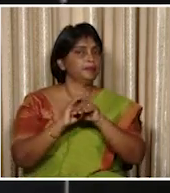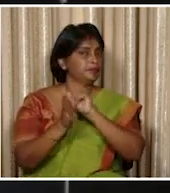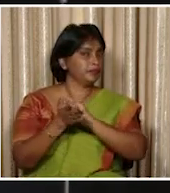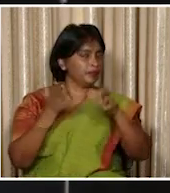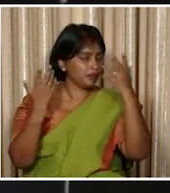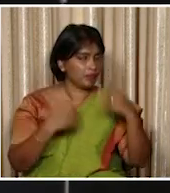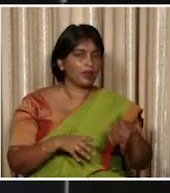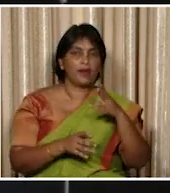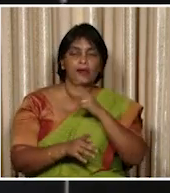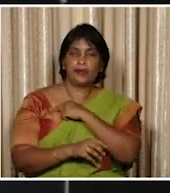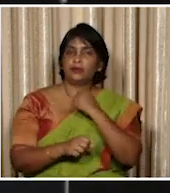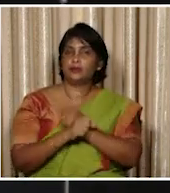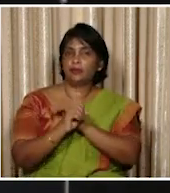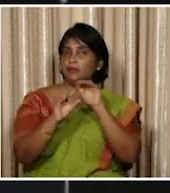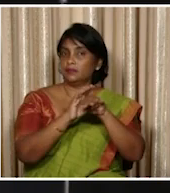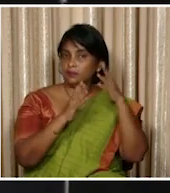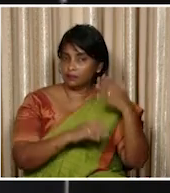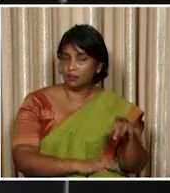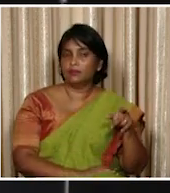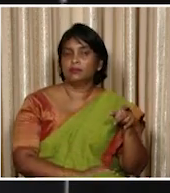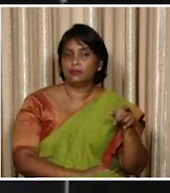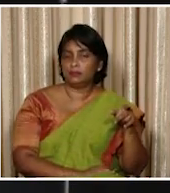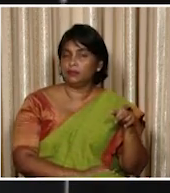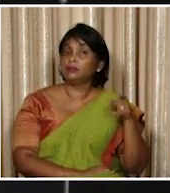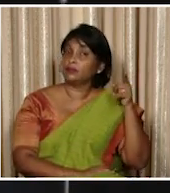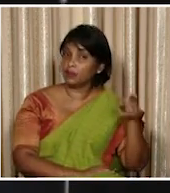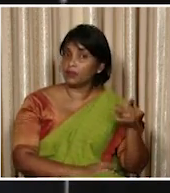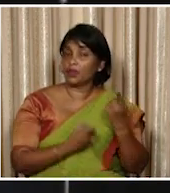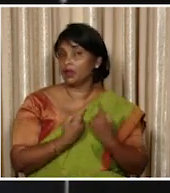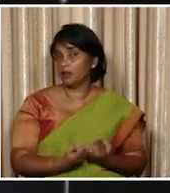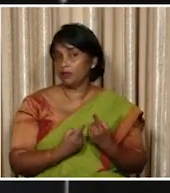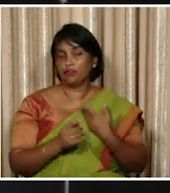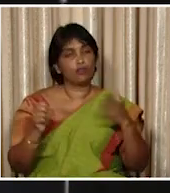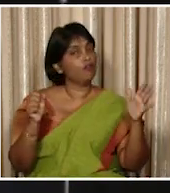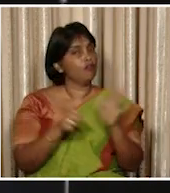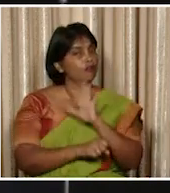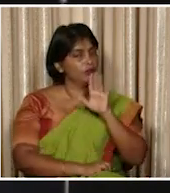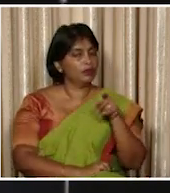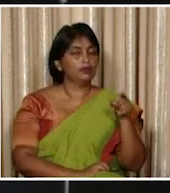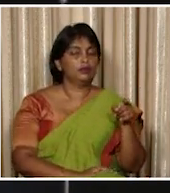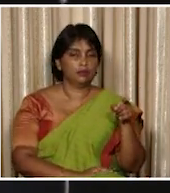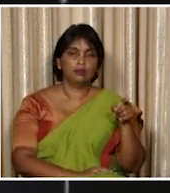වෙලා ආණ්ඩුකාර ධූරයට පත් වුණාම ඒ පුරප්පාඩුව පෙරවීම සඳහා